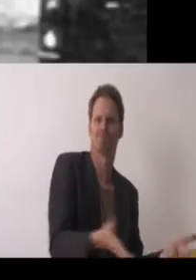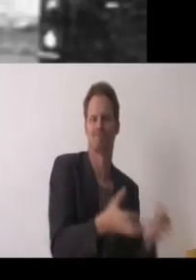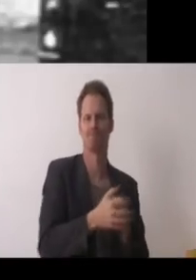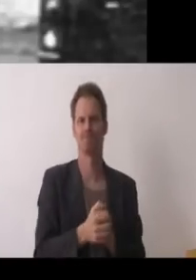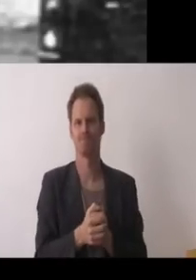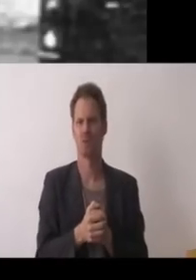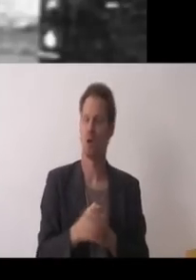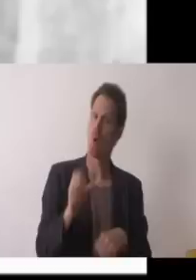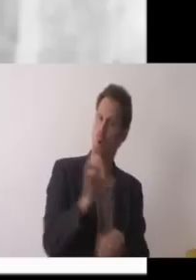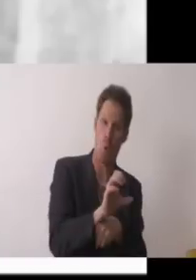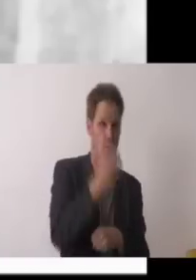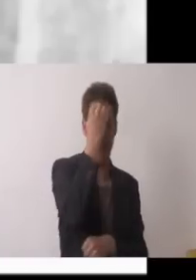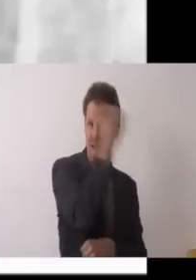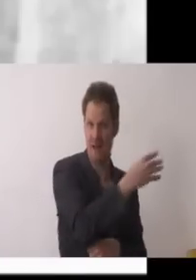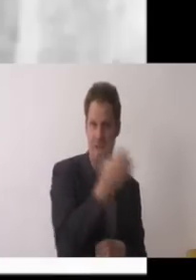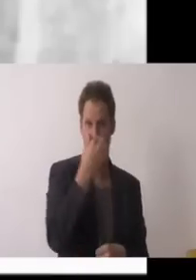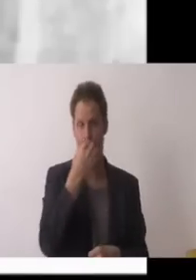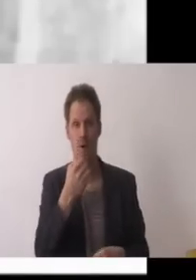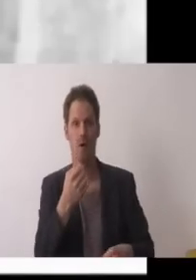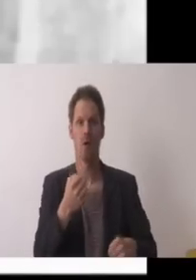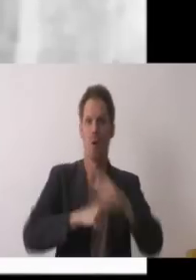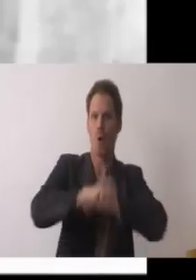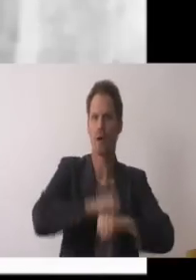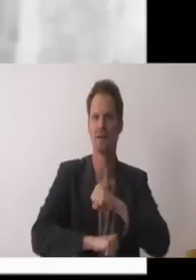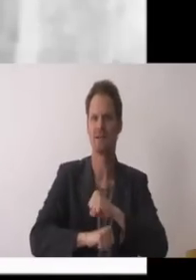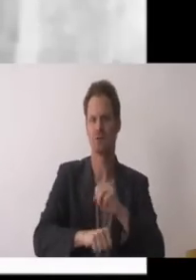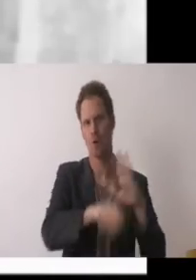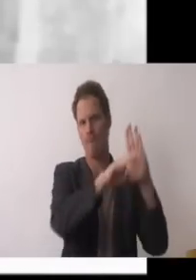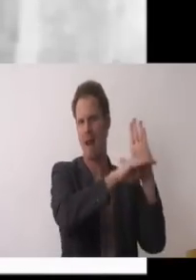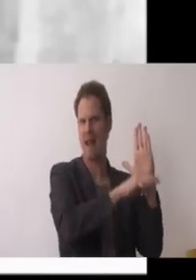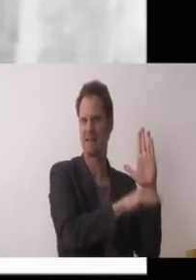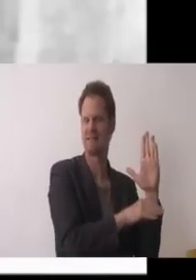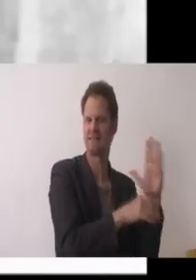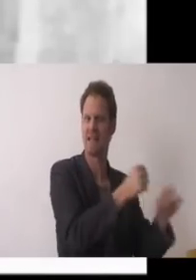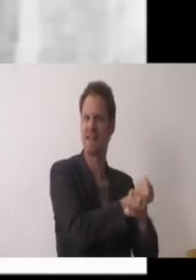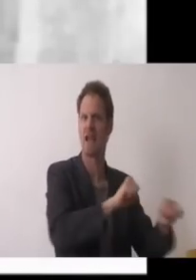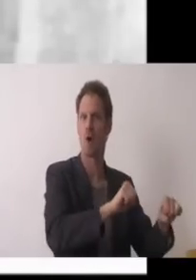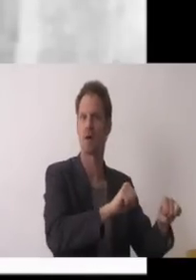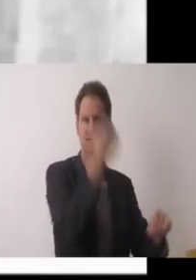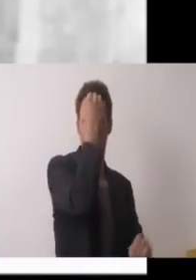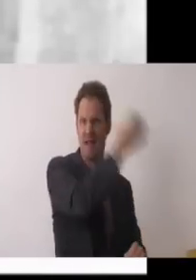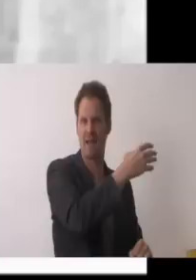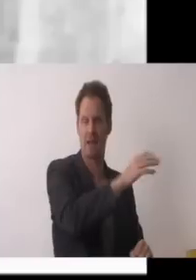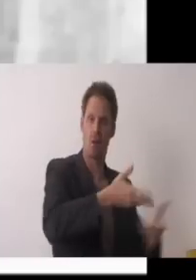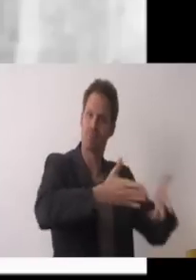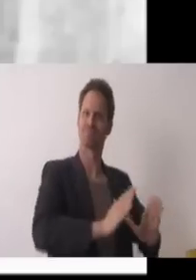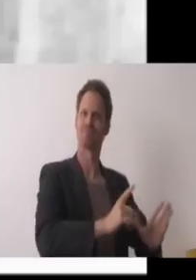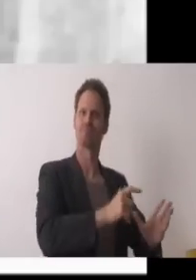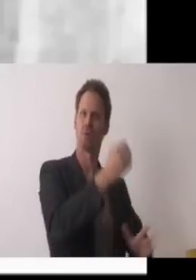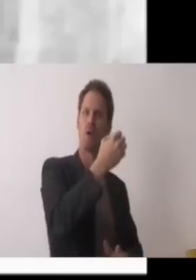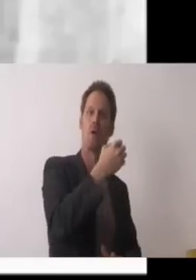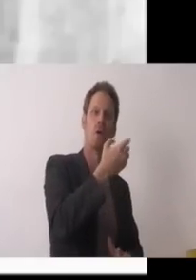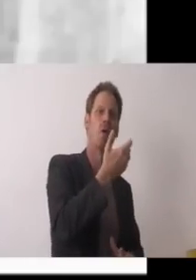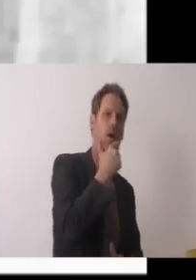lutter contre la junte, est ainsi fortement anti-américaine. L'organisation est placée sur la liste officielle des organisations terroristes des